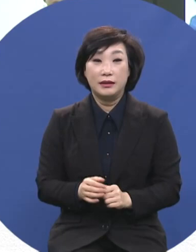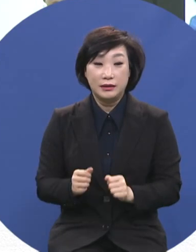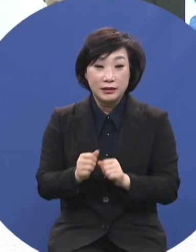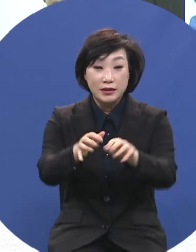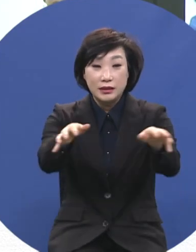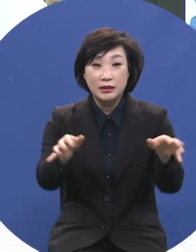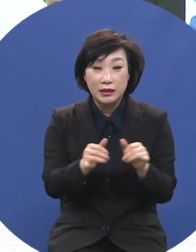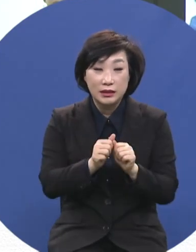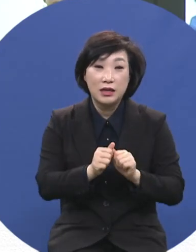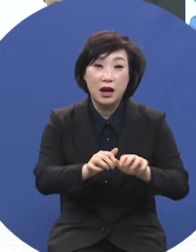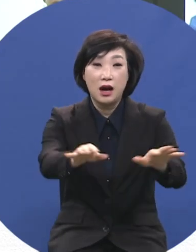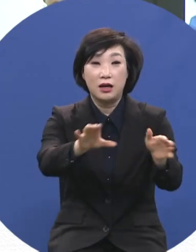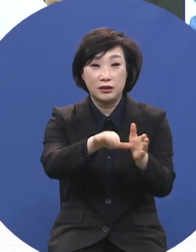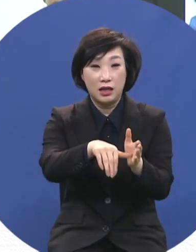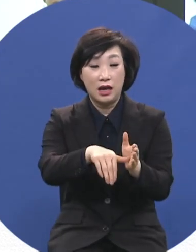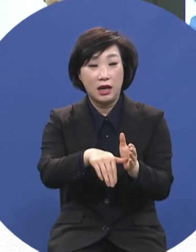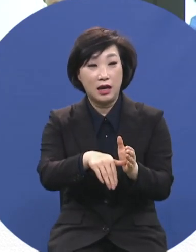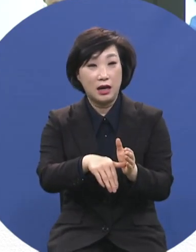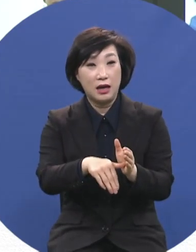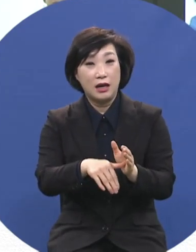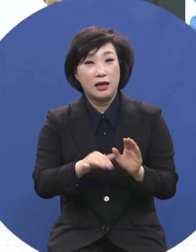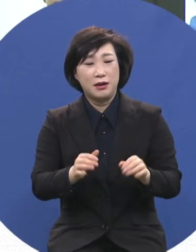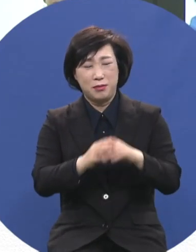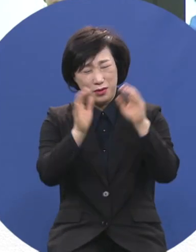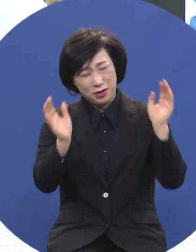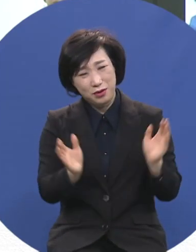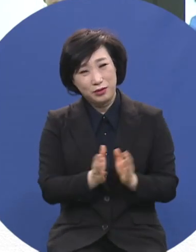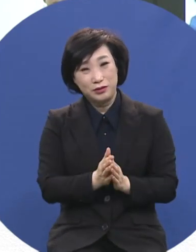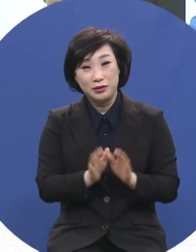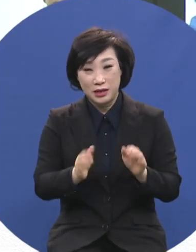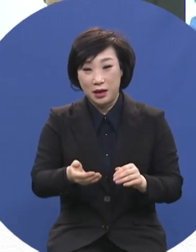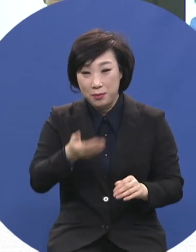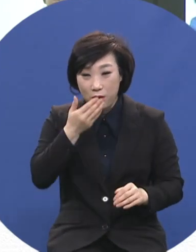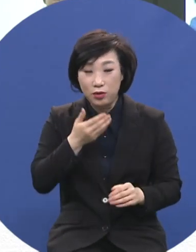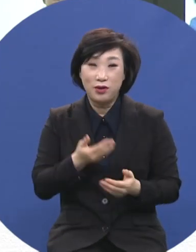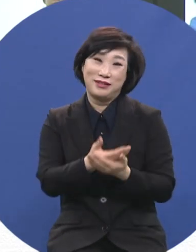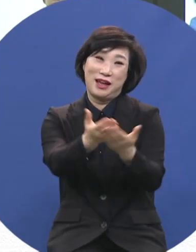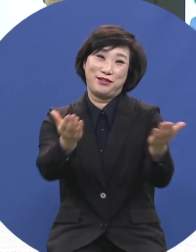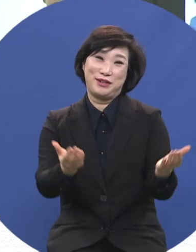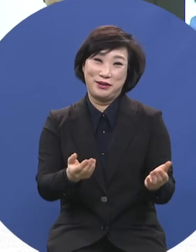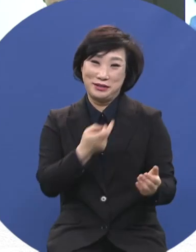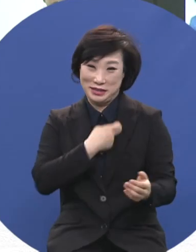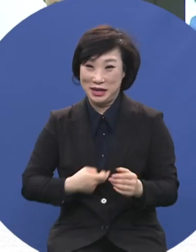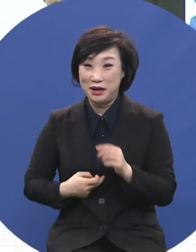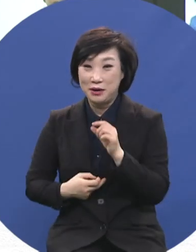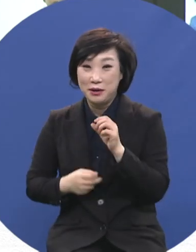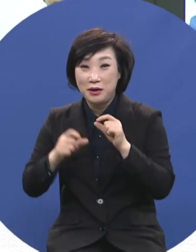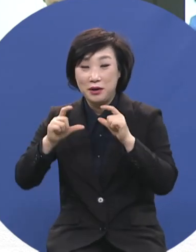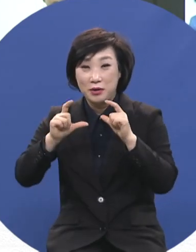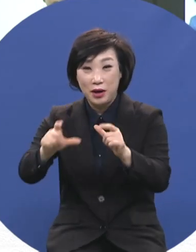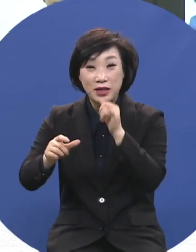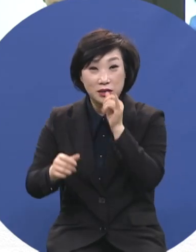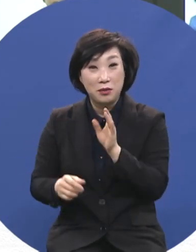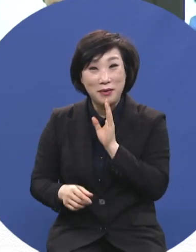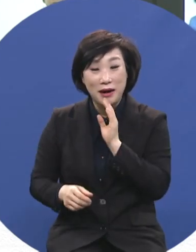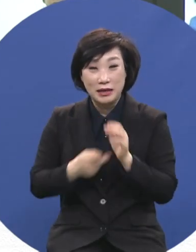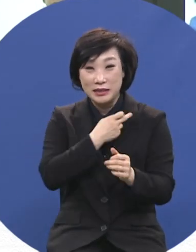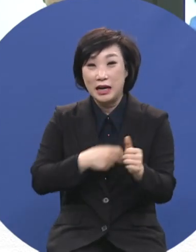그들이 갈 때 전부 다 먹을 것을 주라고 제자들에게 말하니, 제자들이 하는